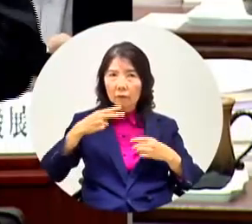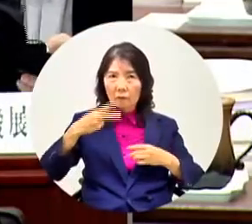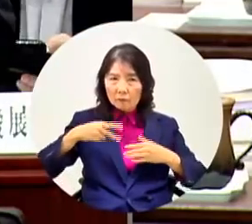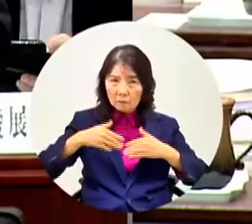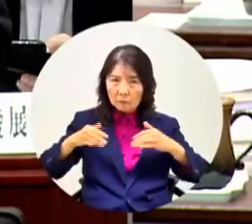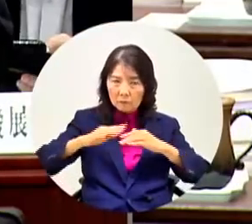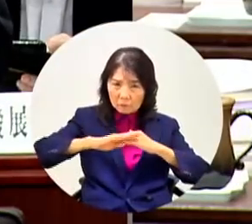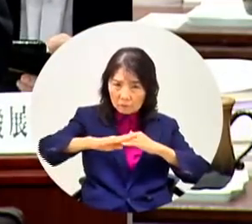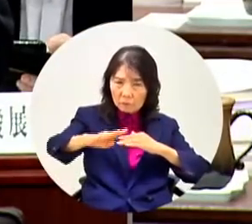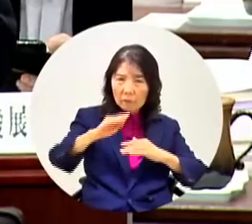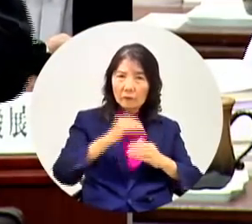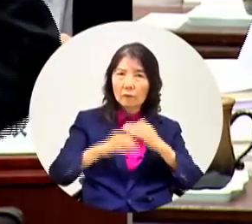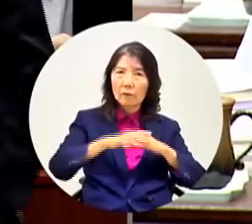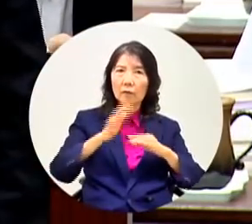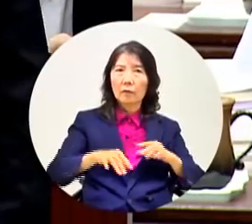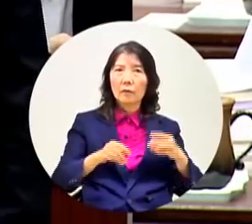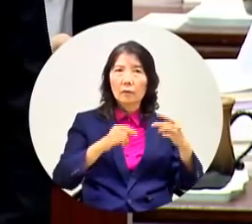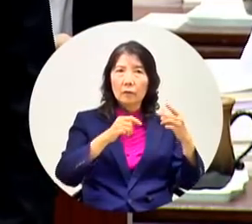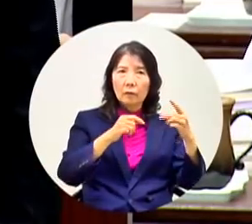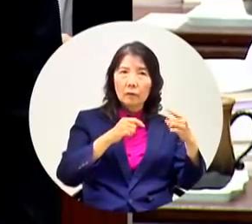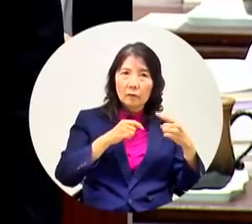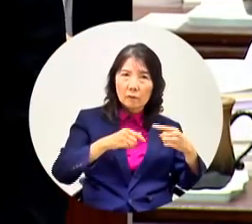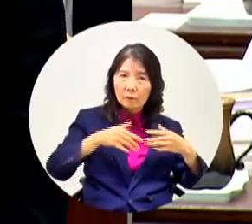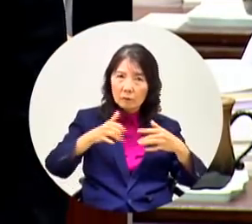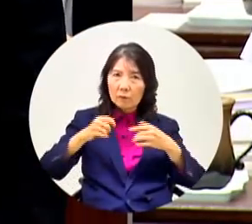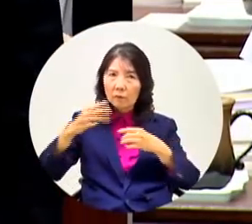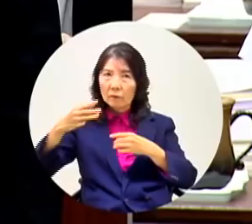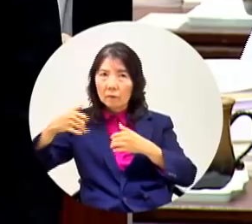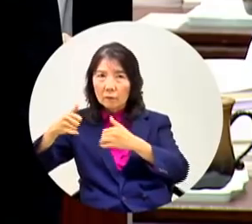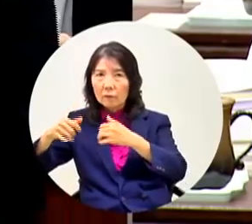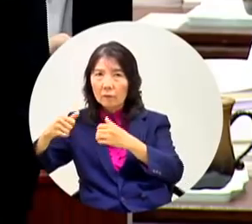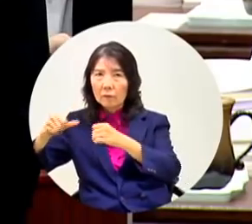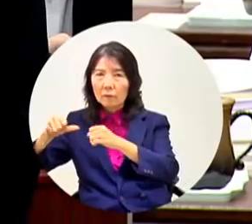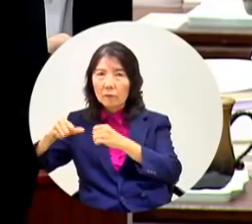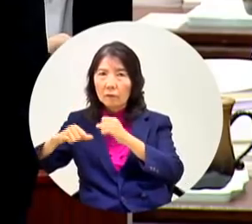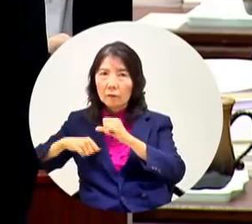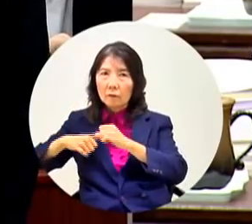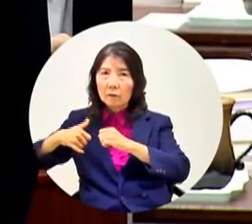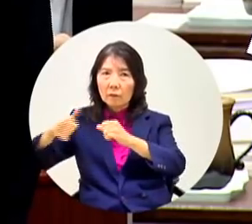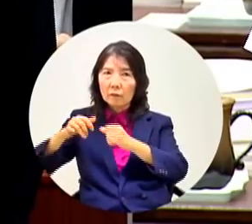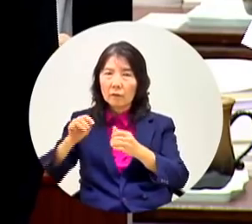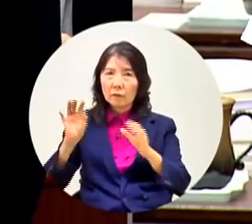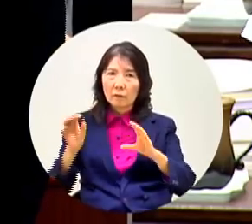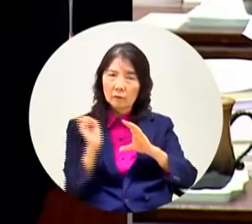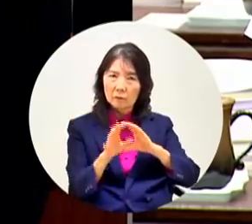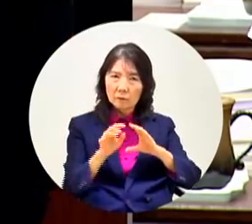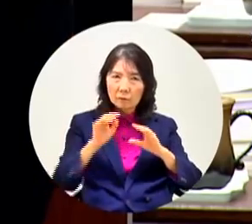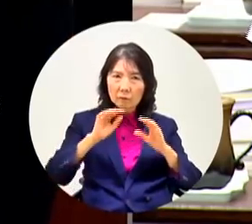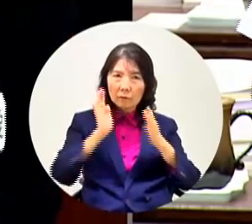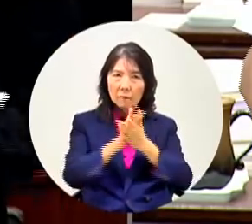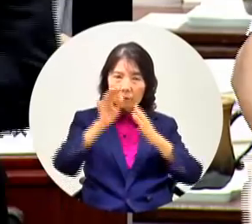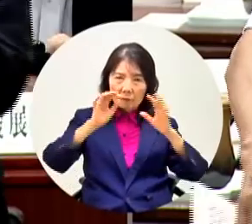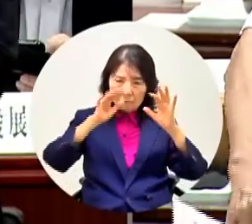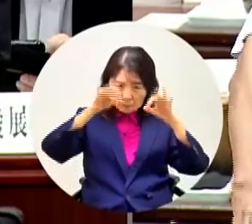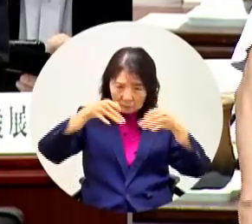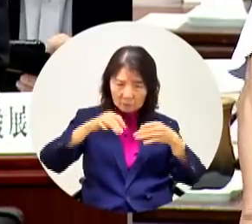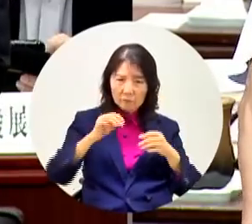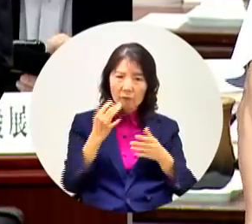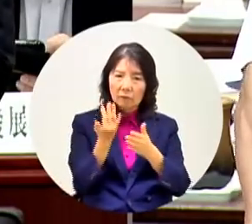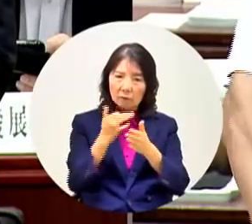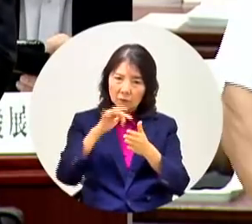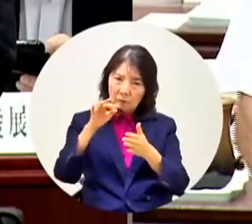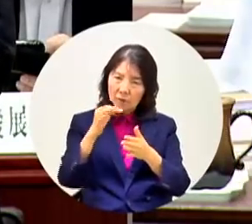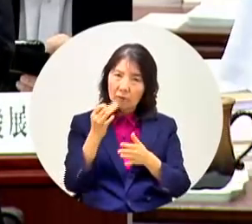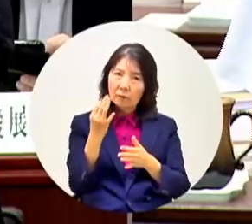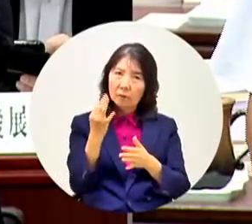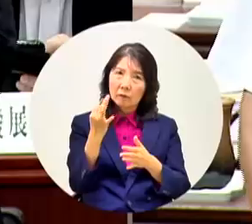那一路、三路、五路的这一个部分呢，我们现在是把它入案，我们也会来检讨我们的预算。那上一次